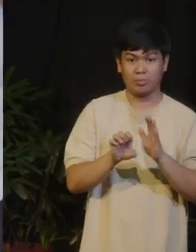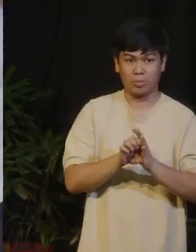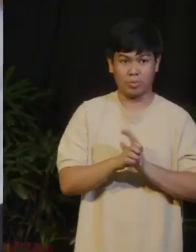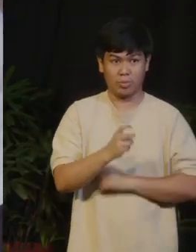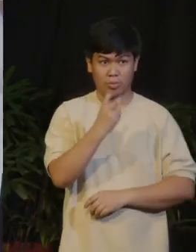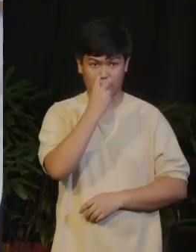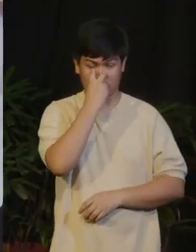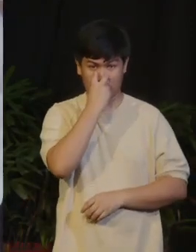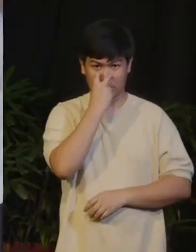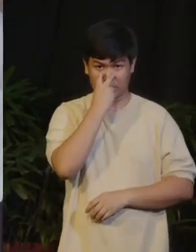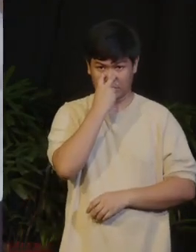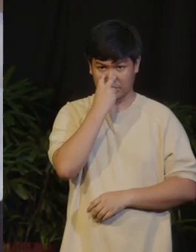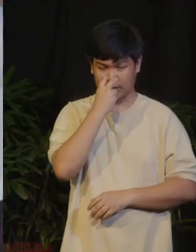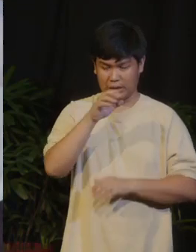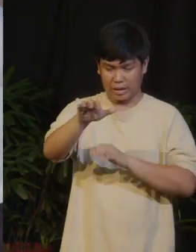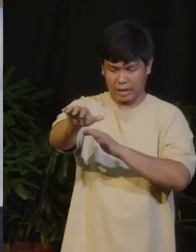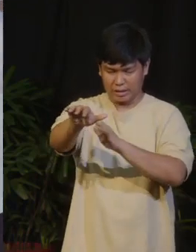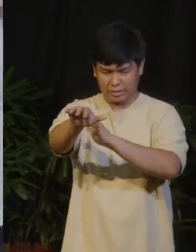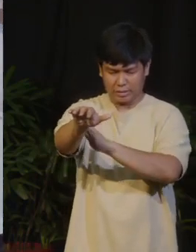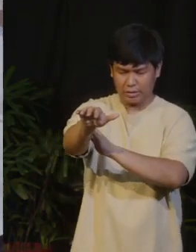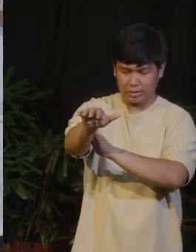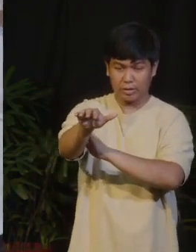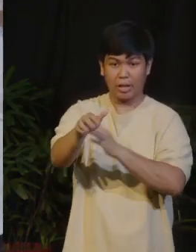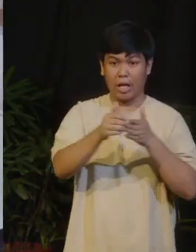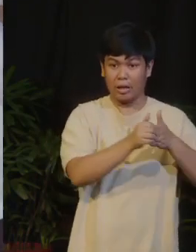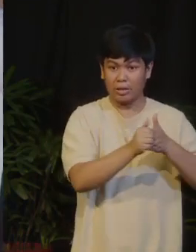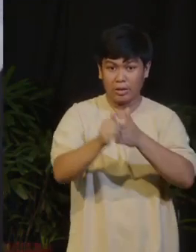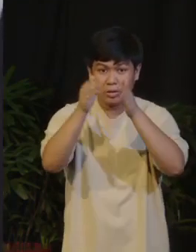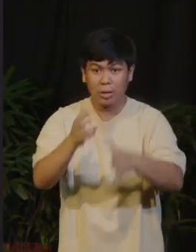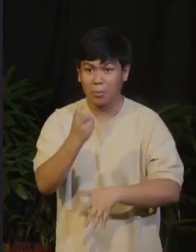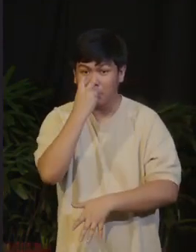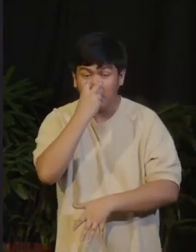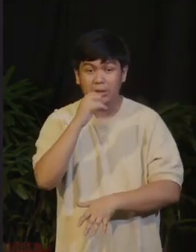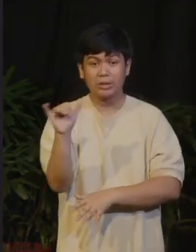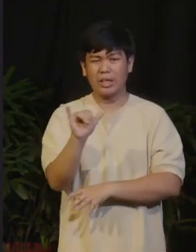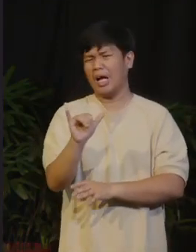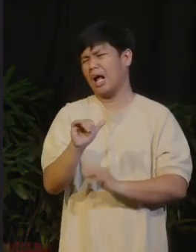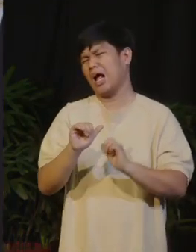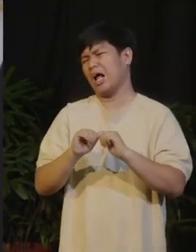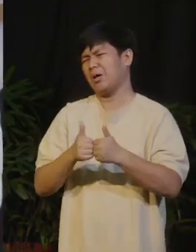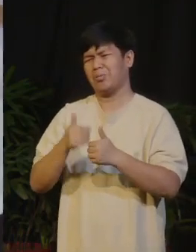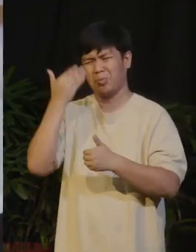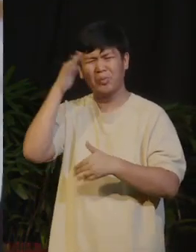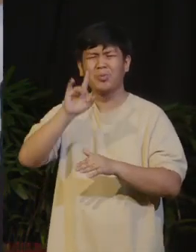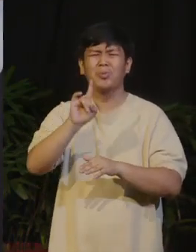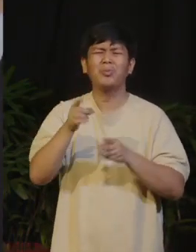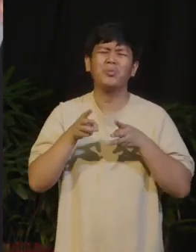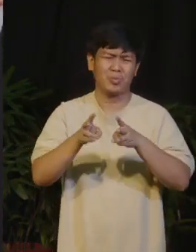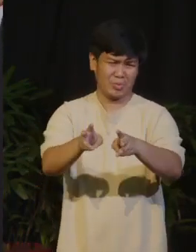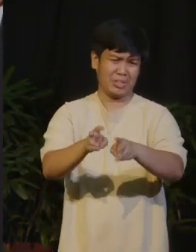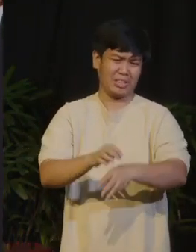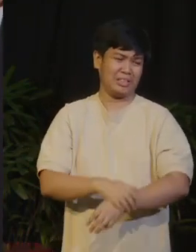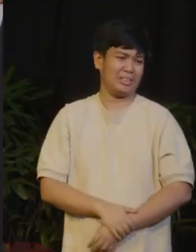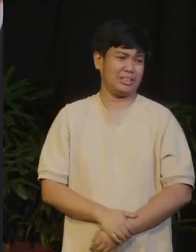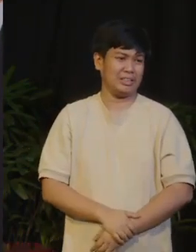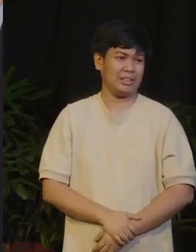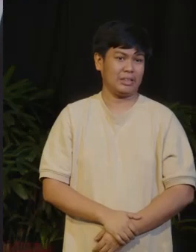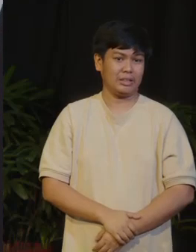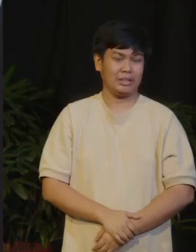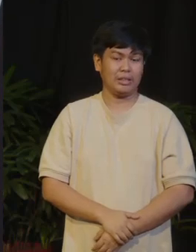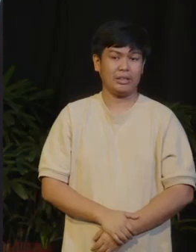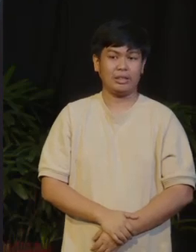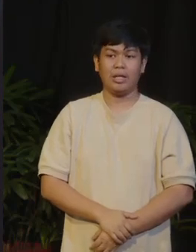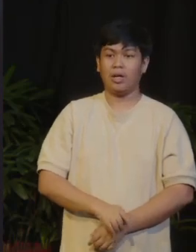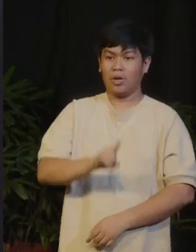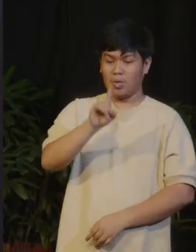kapwa bulag. Sa totoong buhay, ang ibig sabihin nito ay malinaw din dapat. Hindi maaaring magsilbing gabay